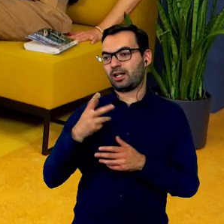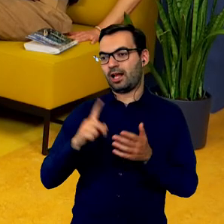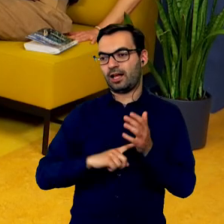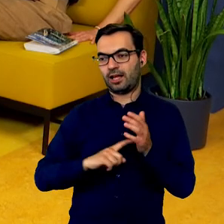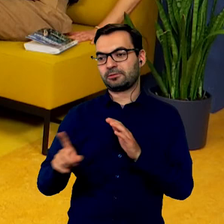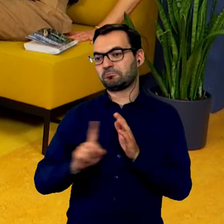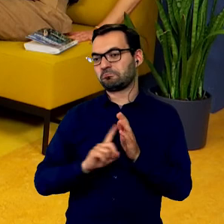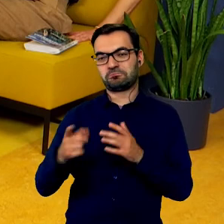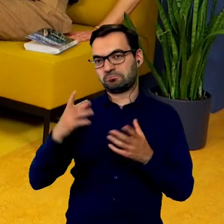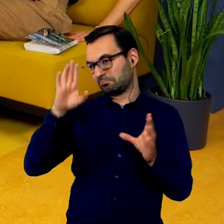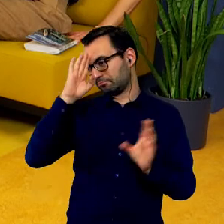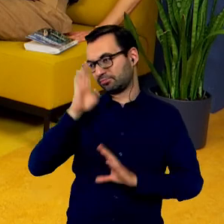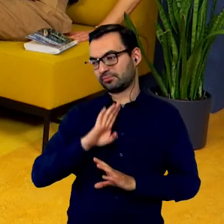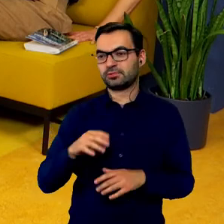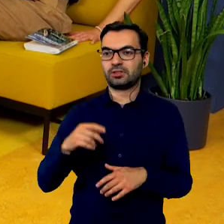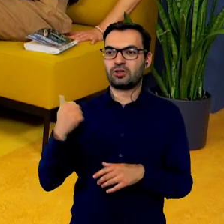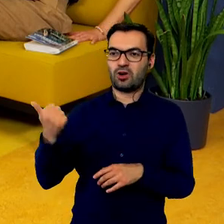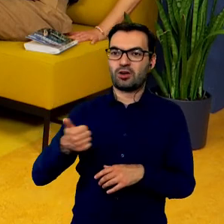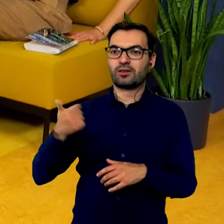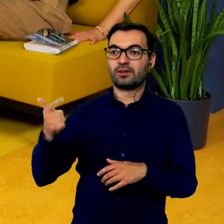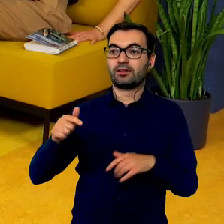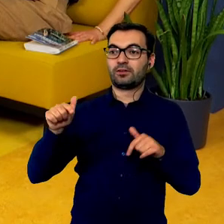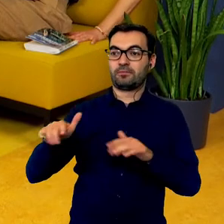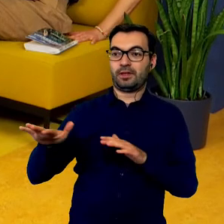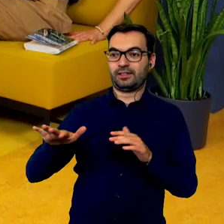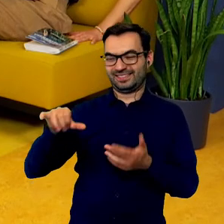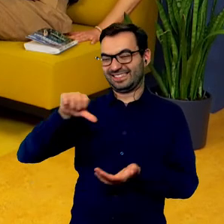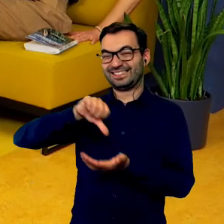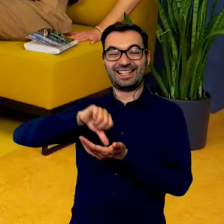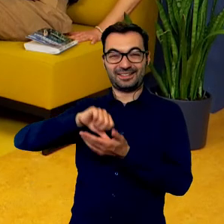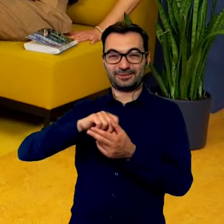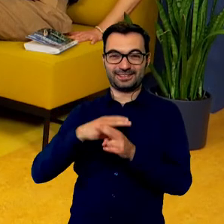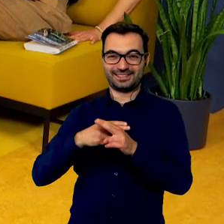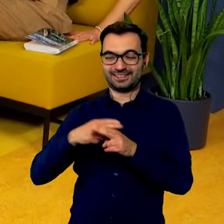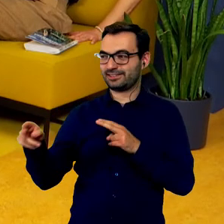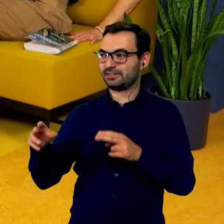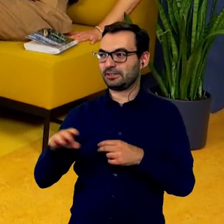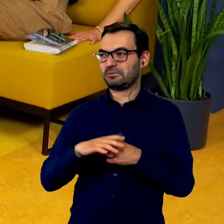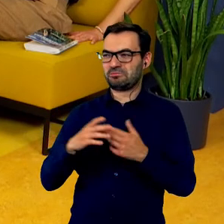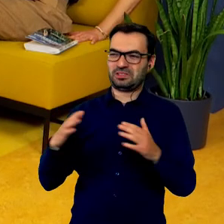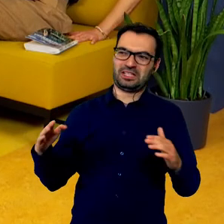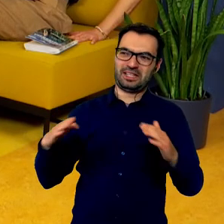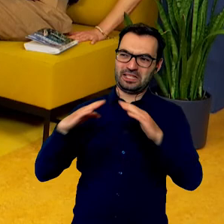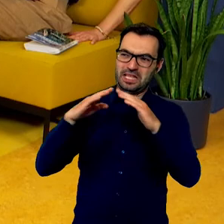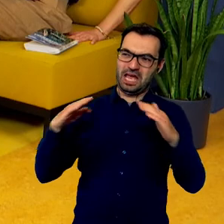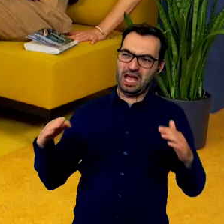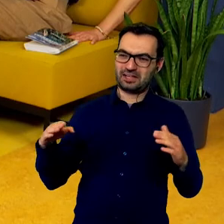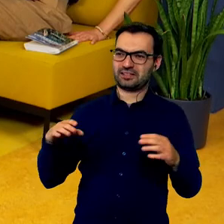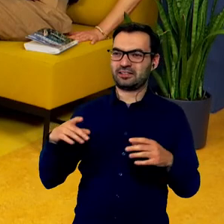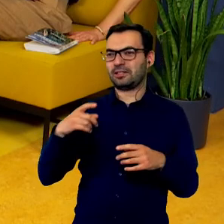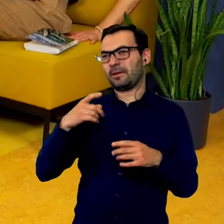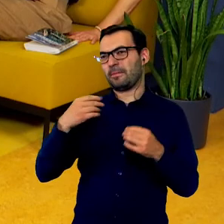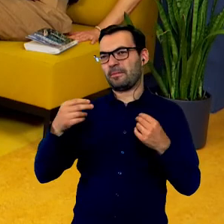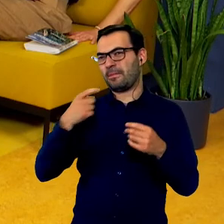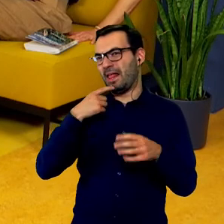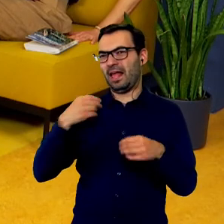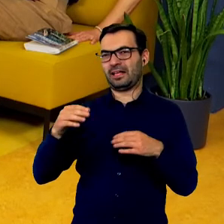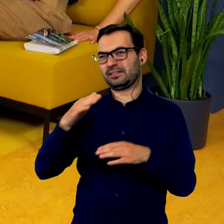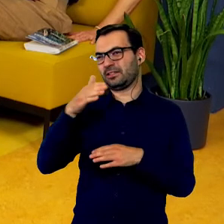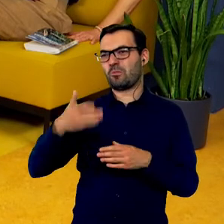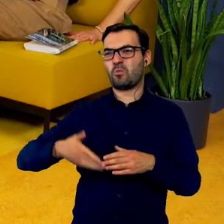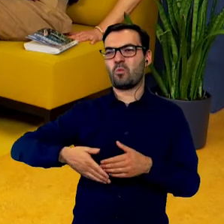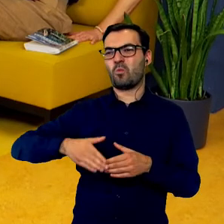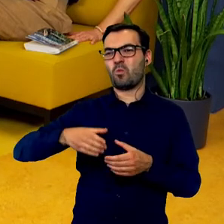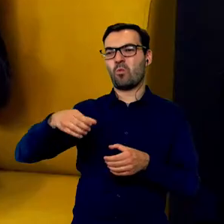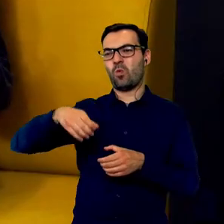razy o tym nie wiedzieć, rok, dwa, że w tym miejscu, samo centrum miasta, tak jakieś zadaszenie z plexiglasu,